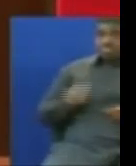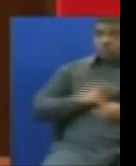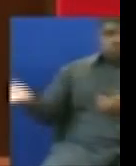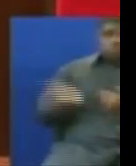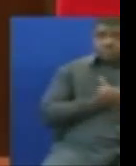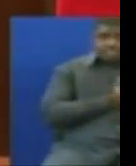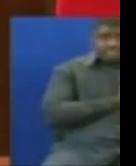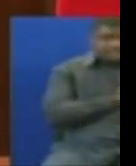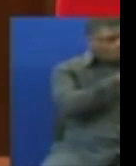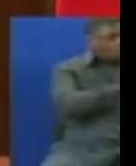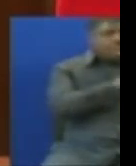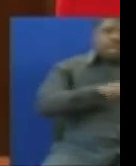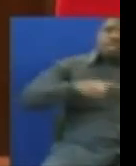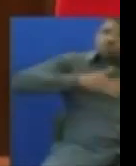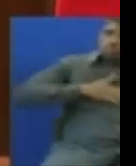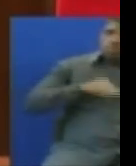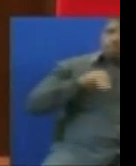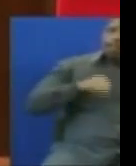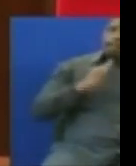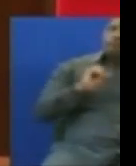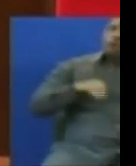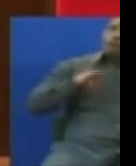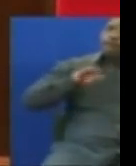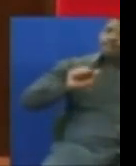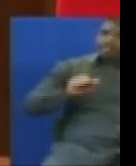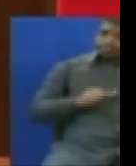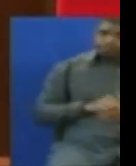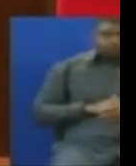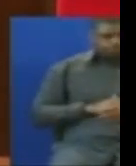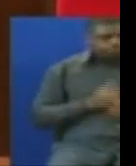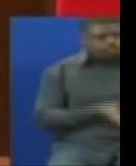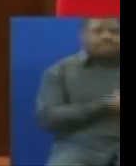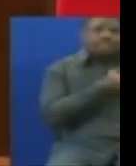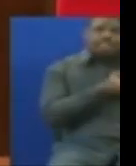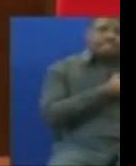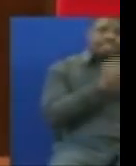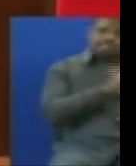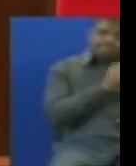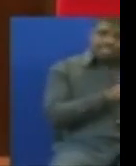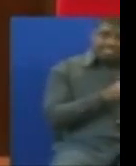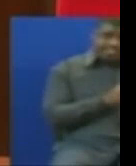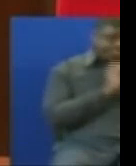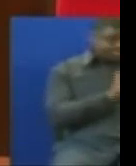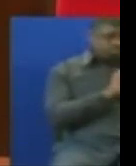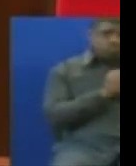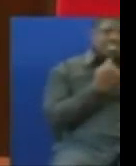mrejesho kwa wananchi wangu wa Momba. Kwa hiyo mheshimiwa Naibu Spika, nikaona ni vizuri vile vile